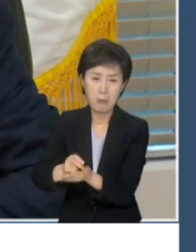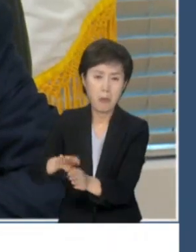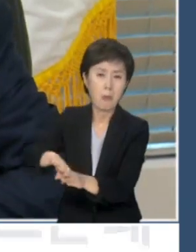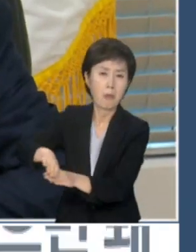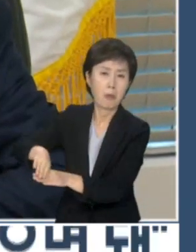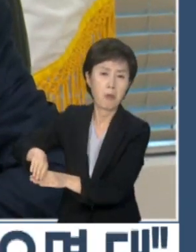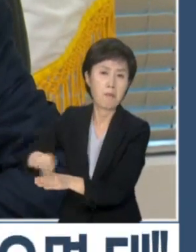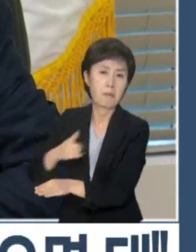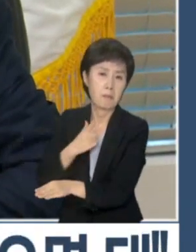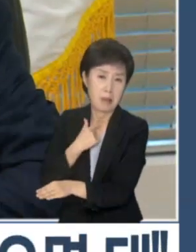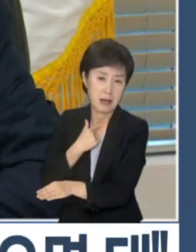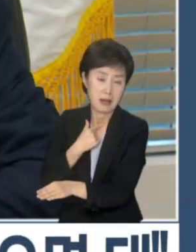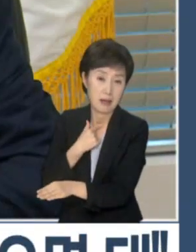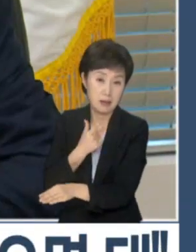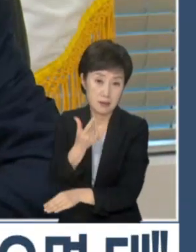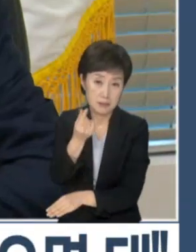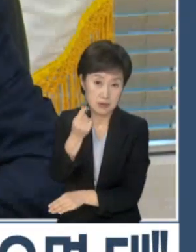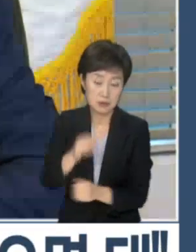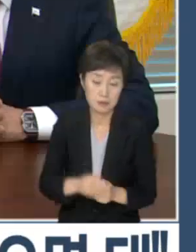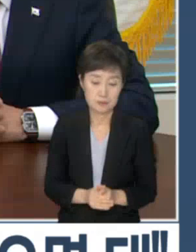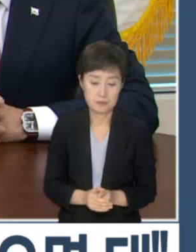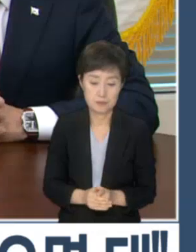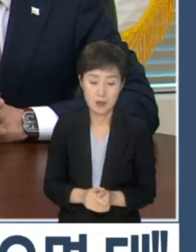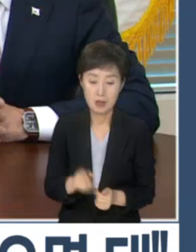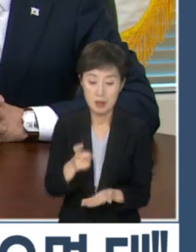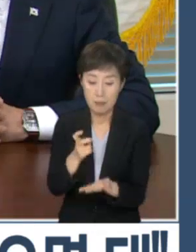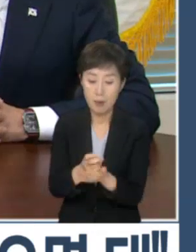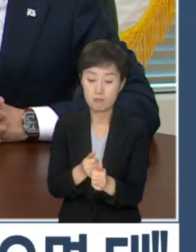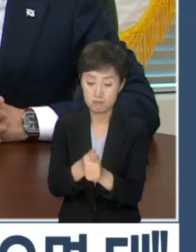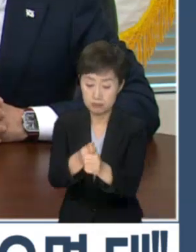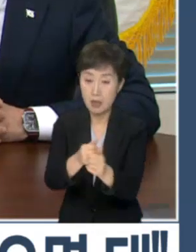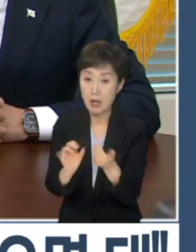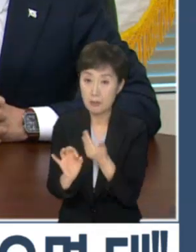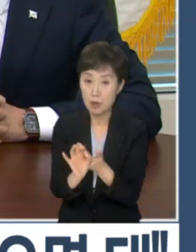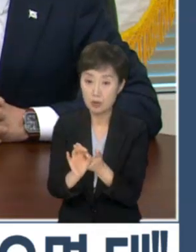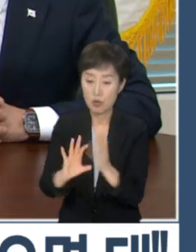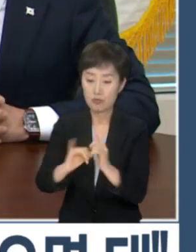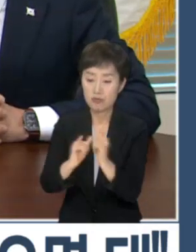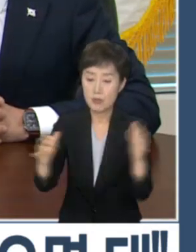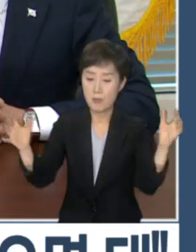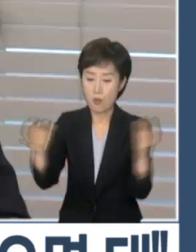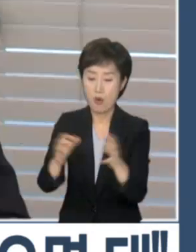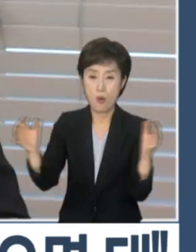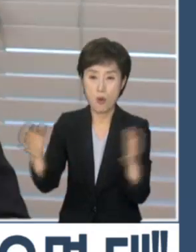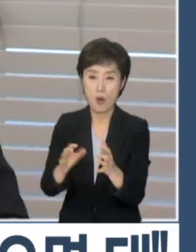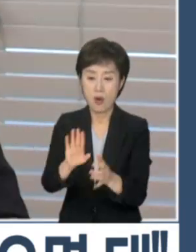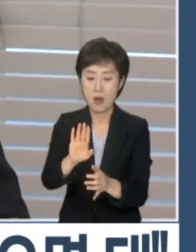그런 당헌을 따른다 그러면 국민공천 배심원단이 어떤 역할을 하느냐. 말하자면은